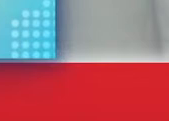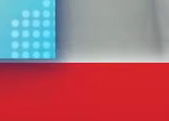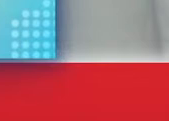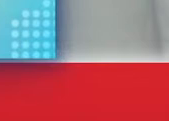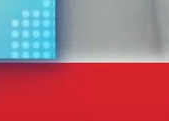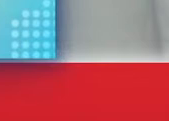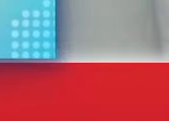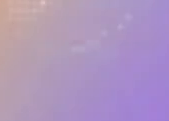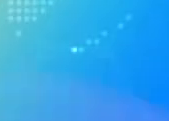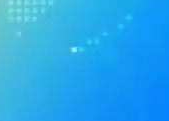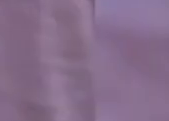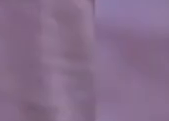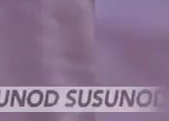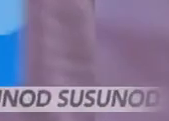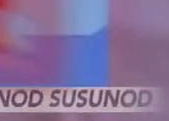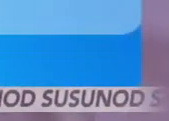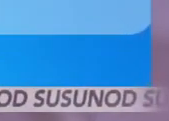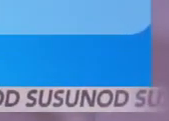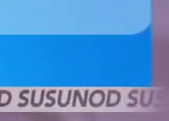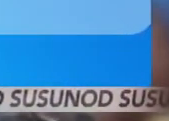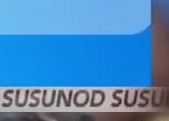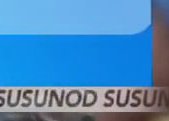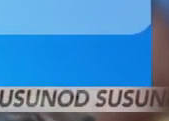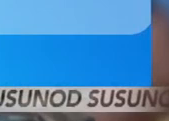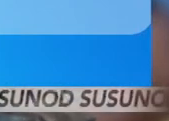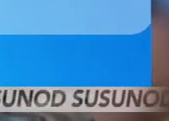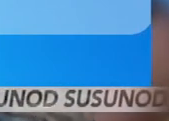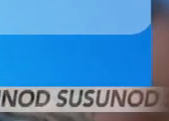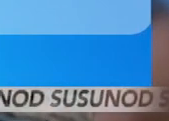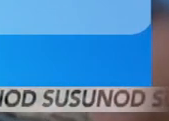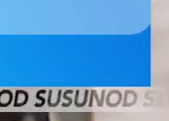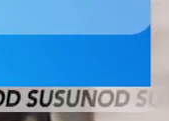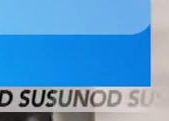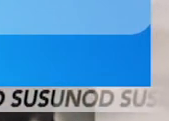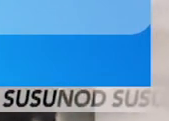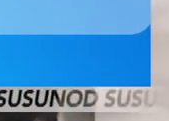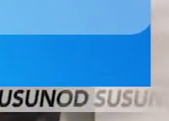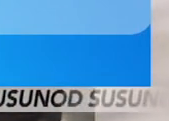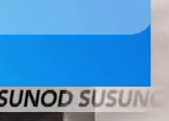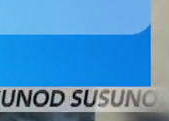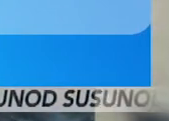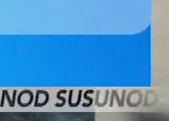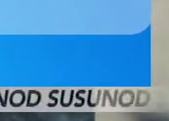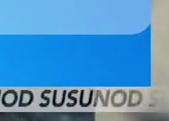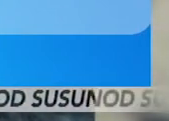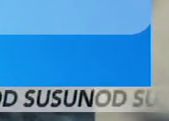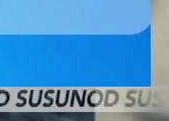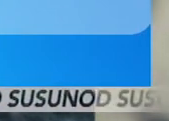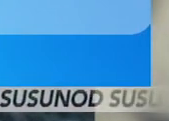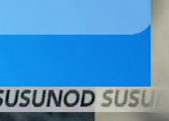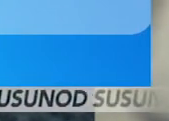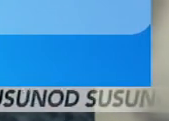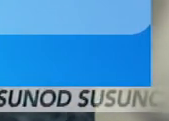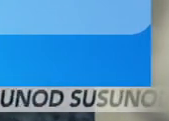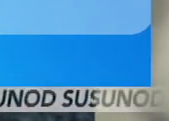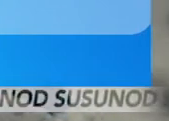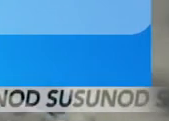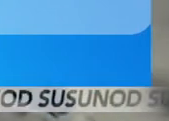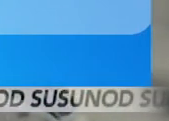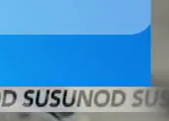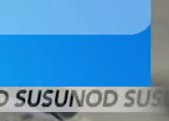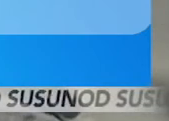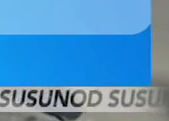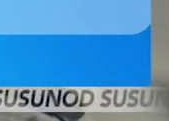na yan sa Balitanghali Facebook page. At ang tagisa ng mga likhang obra mula sa buhangin sa